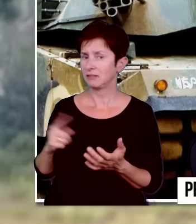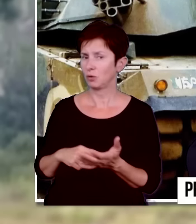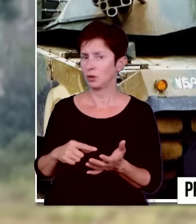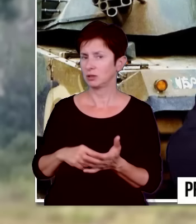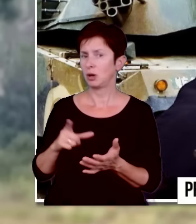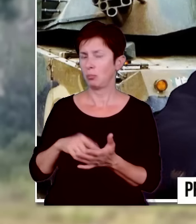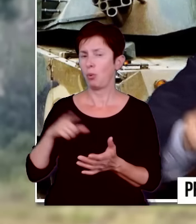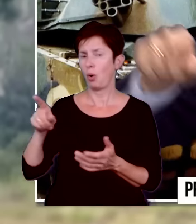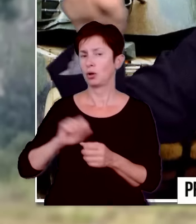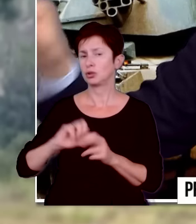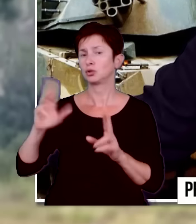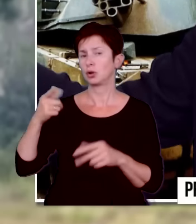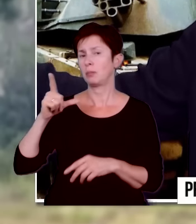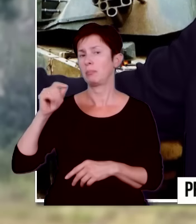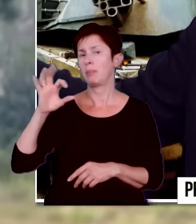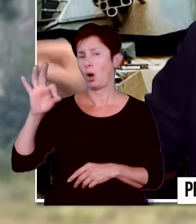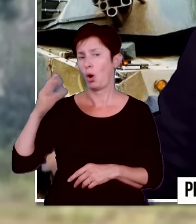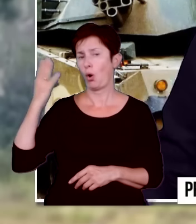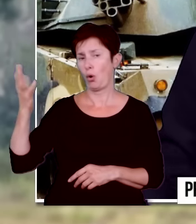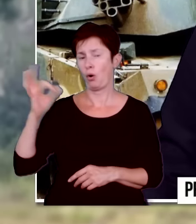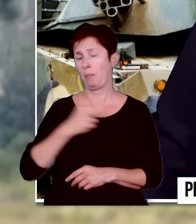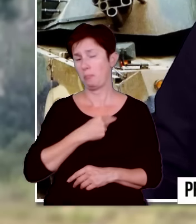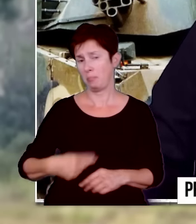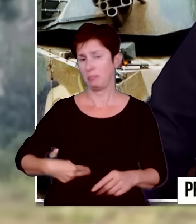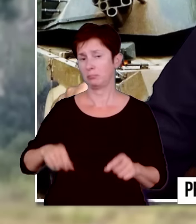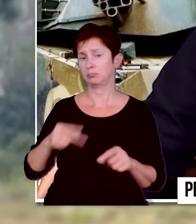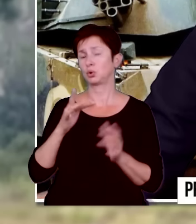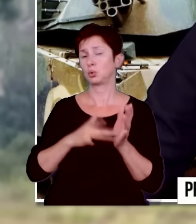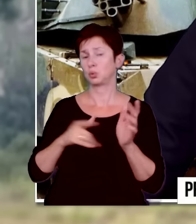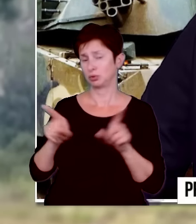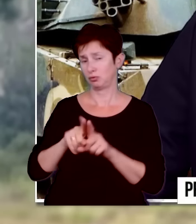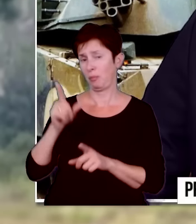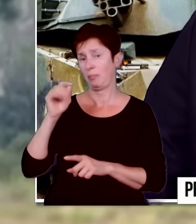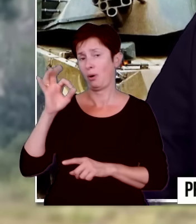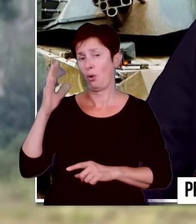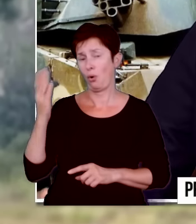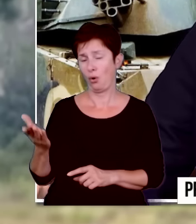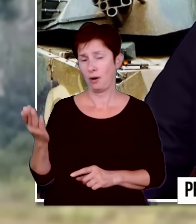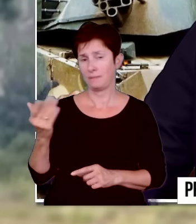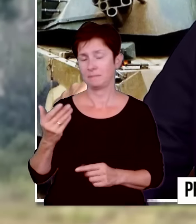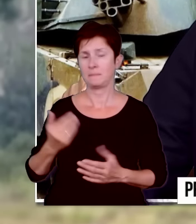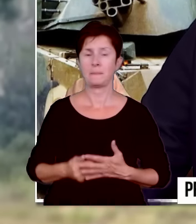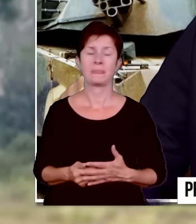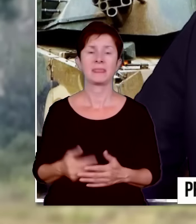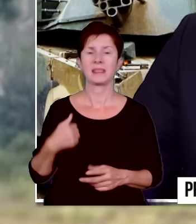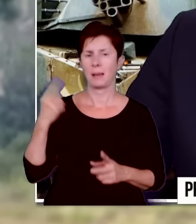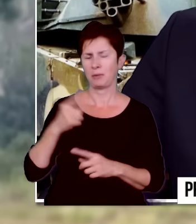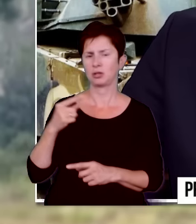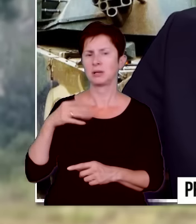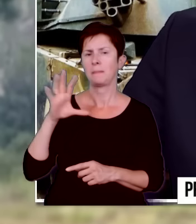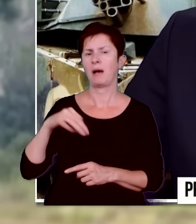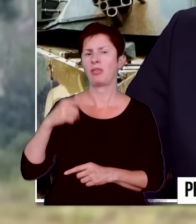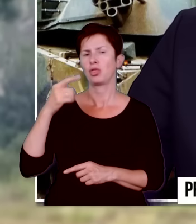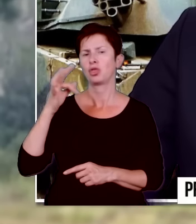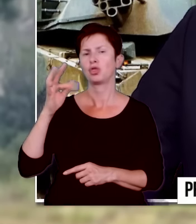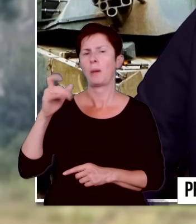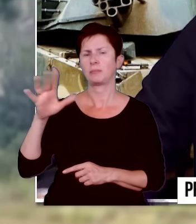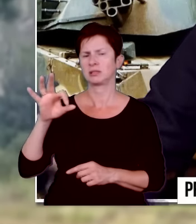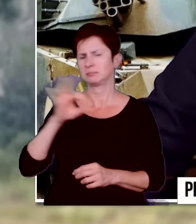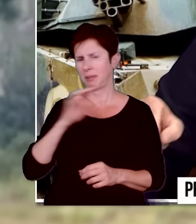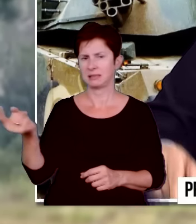Obywatelskiej czyli z partii premiera Donalda Tuska prawda więc myślę że pan minister Tom tam skierowany po to żeby pilnować Władysława gośniak